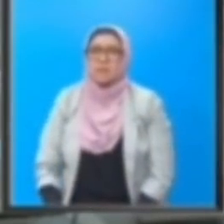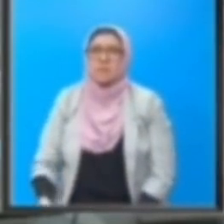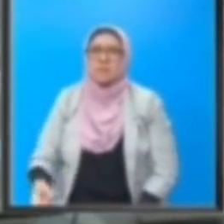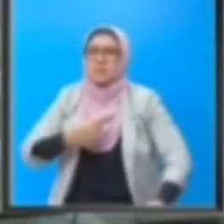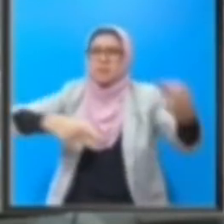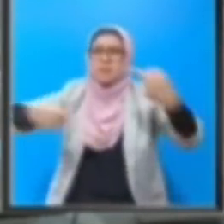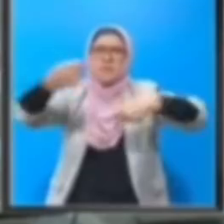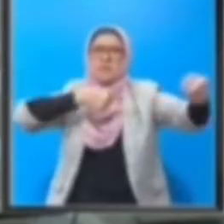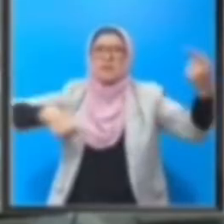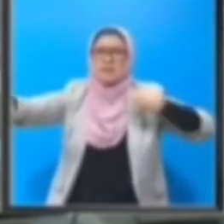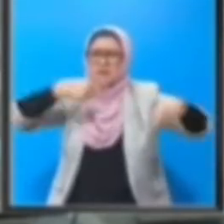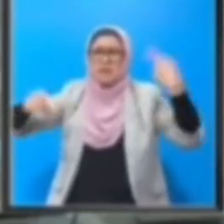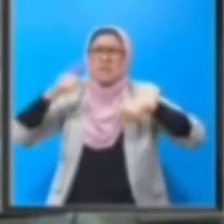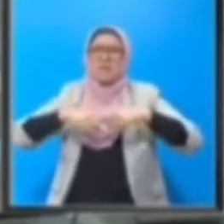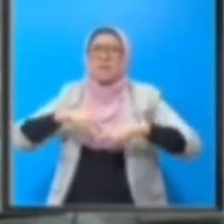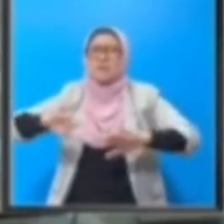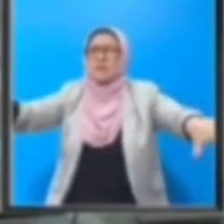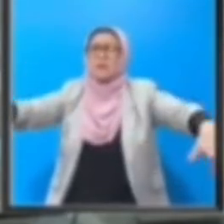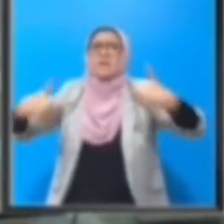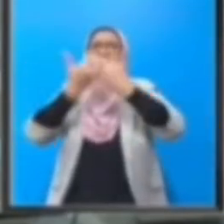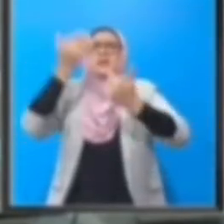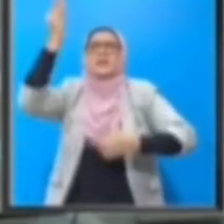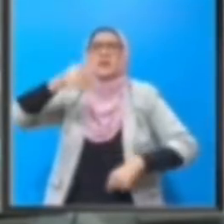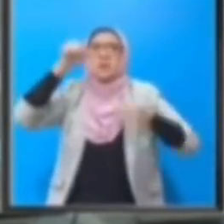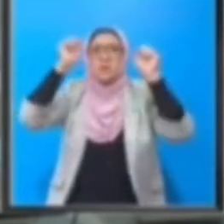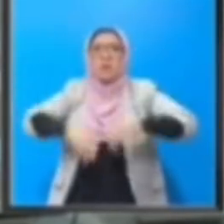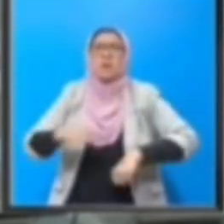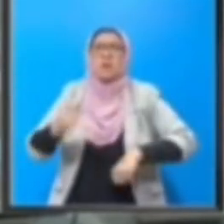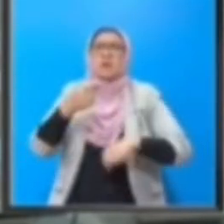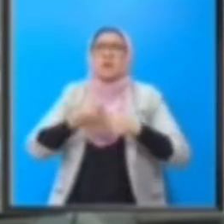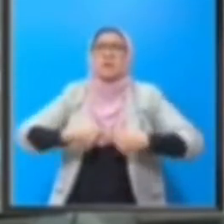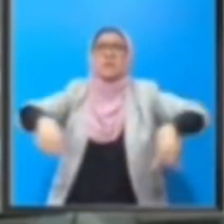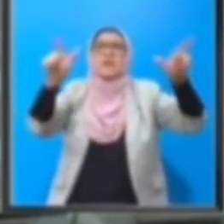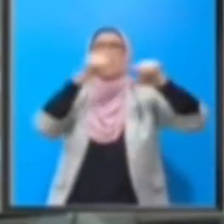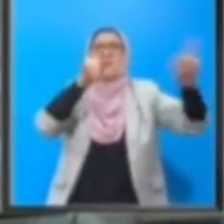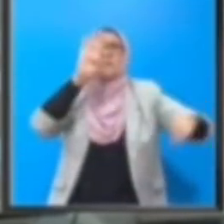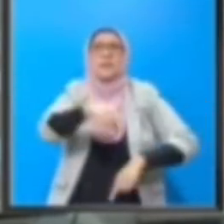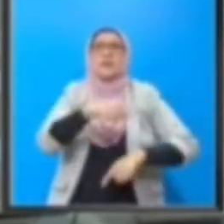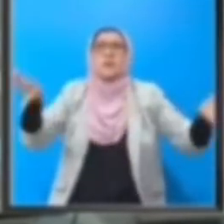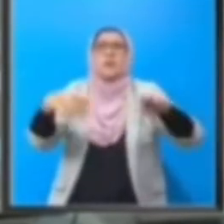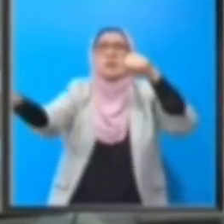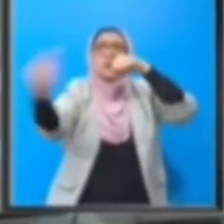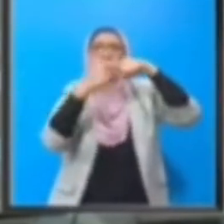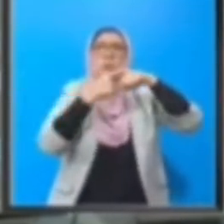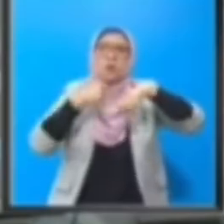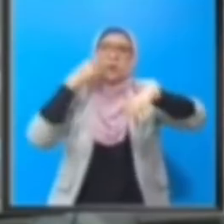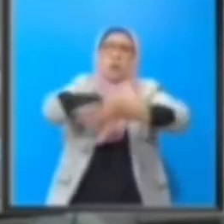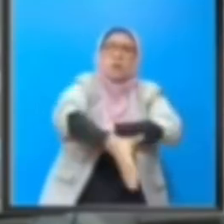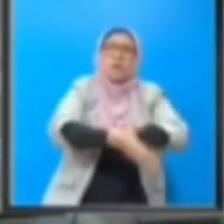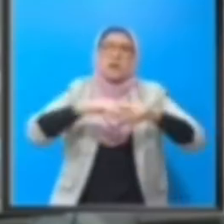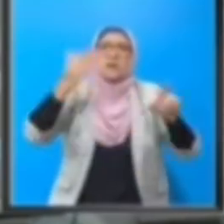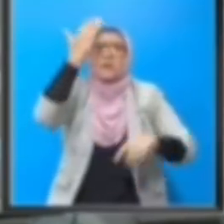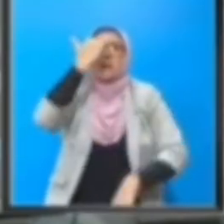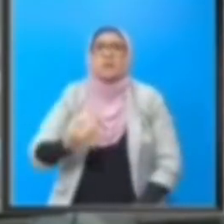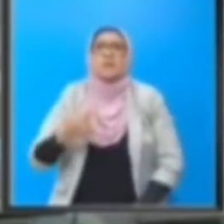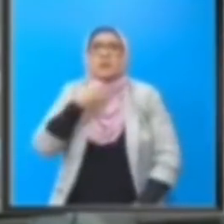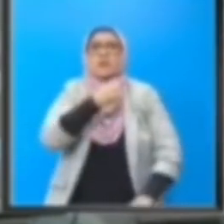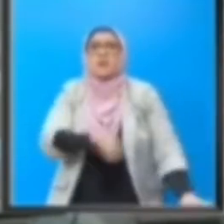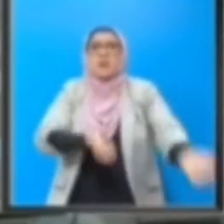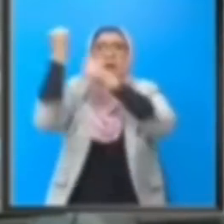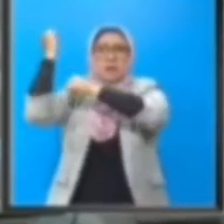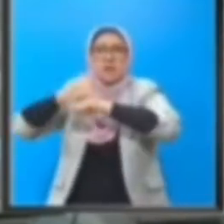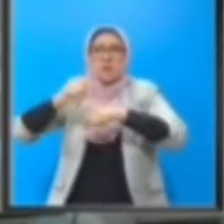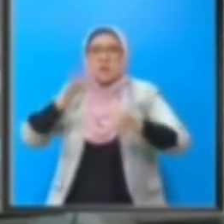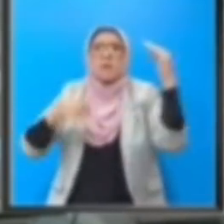Macam mana speaker boleh benarkan baling buat tuduhan yang melampau? Kenapa dulu kami kena halau? Kami